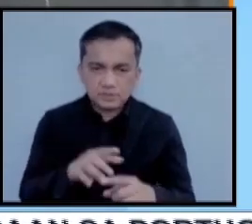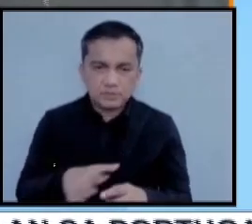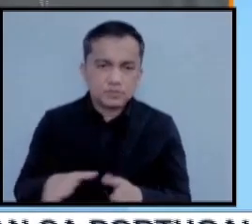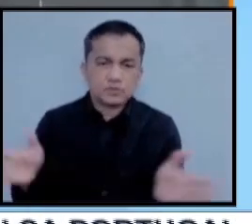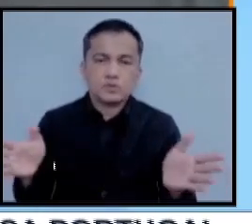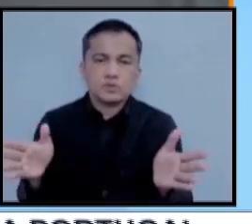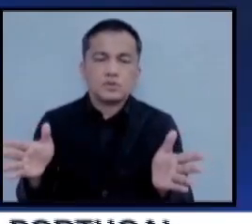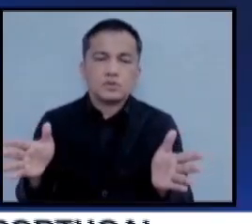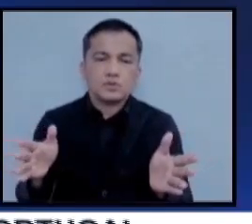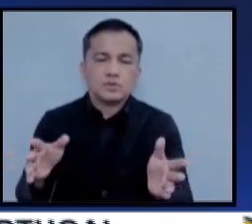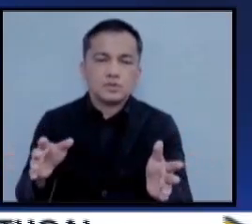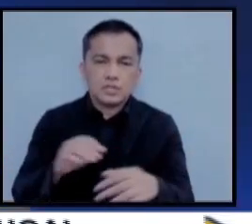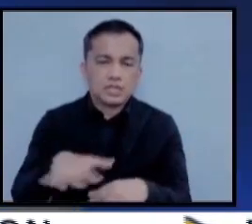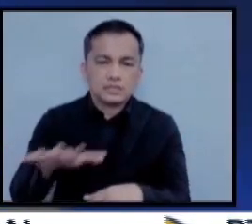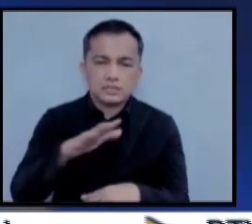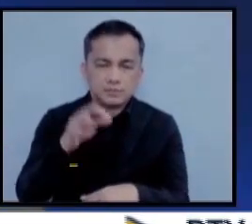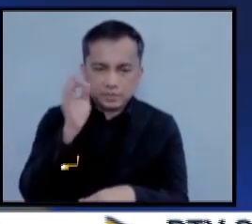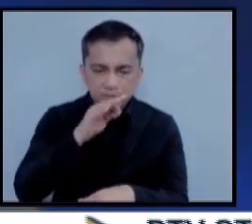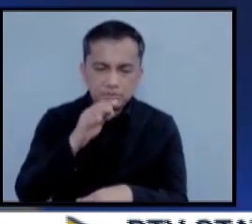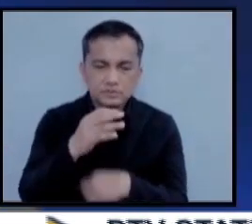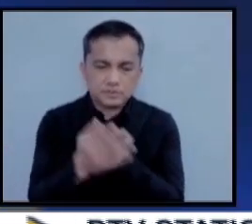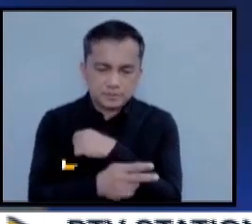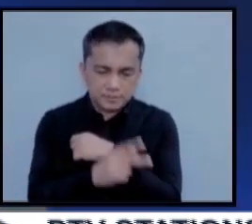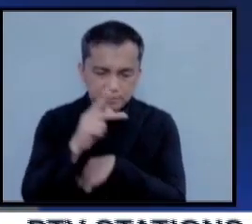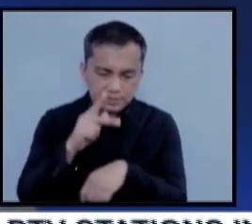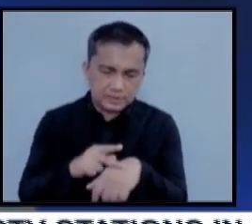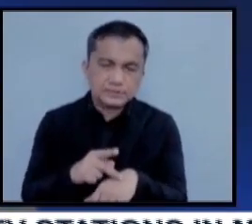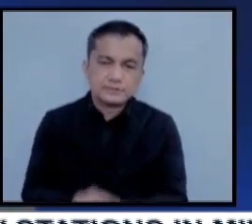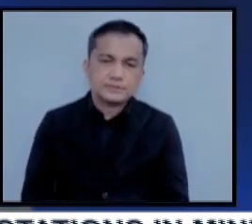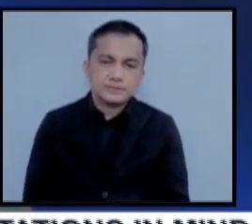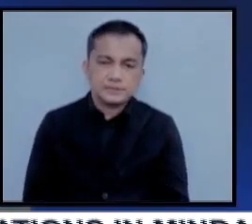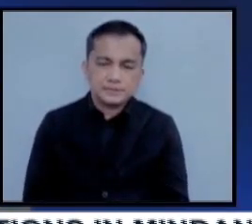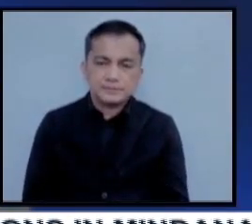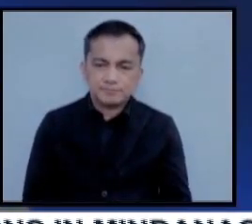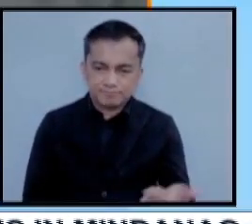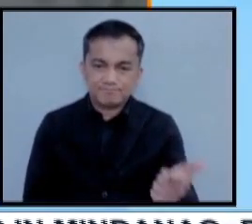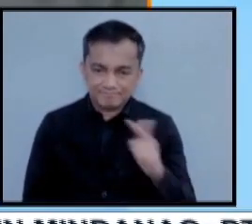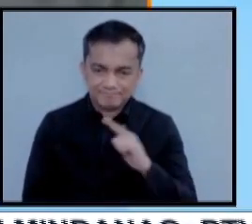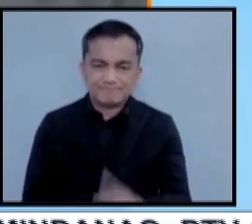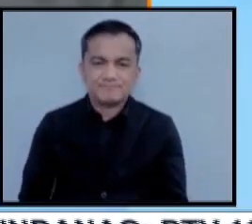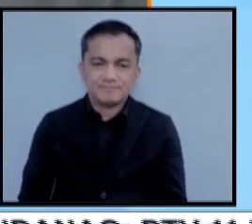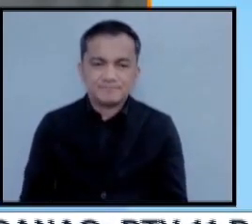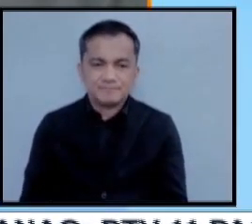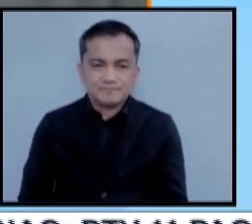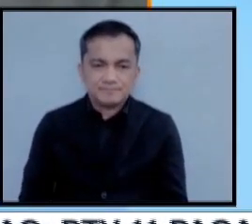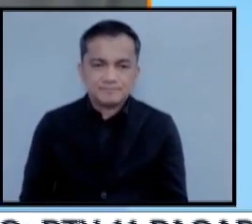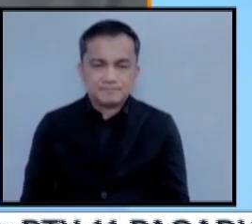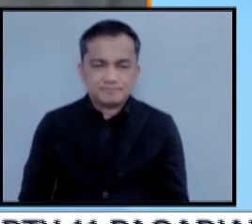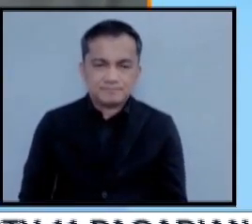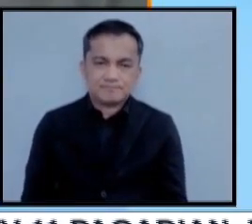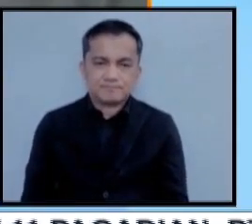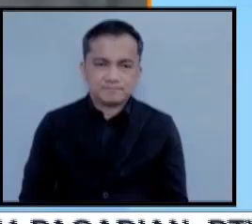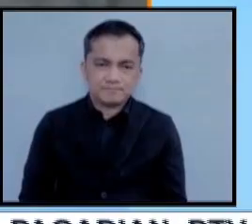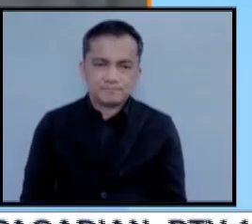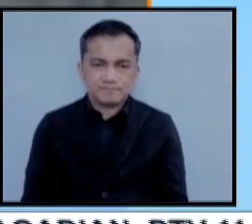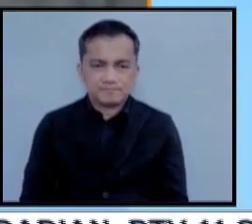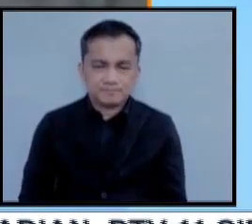yan lamang aking araw na balik sa inyo diyan sa studio Maraming salamat professor Antonio